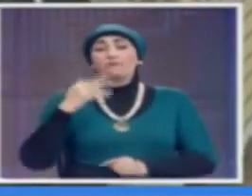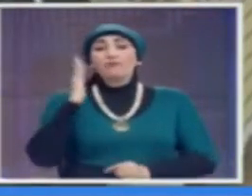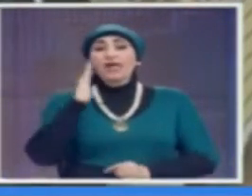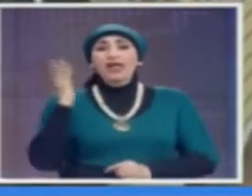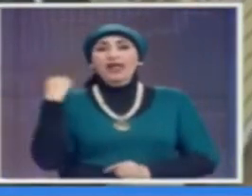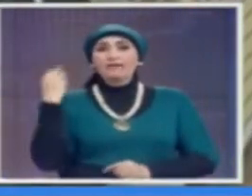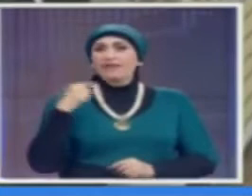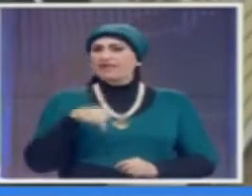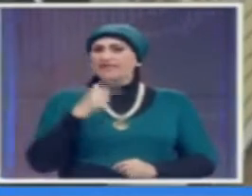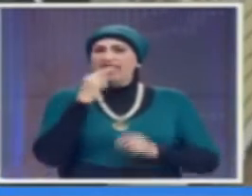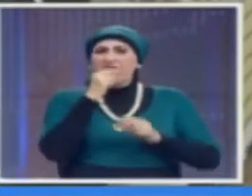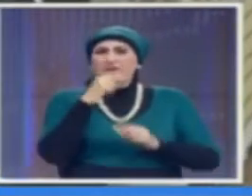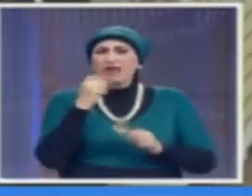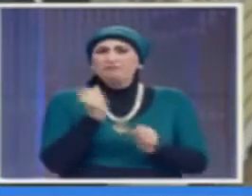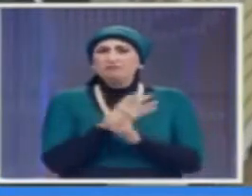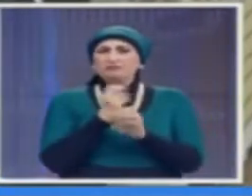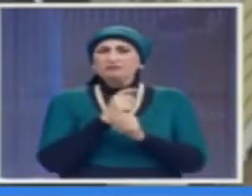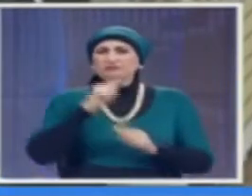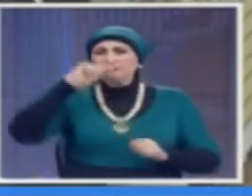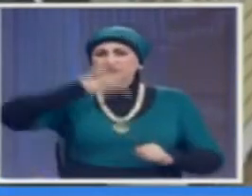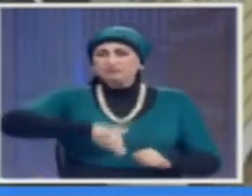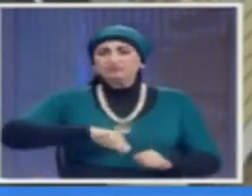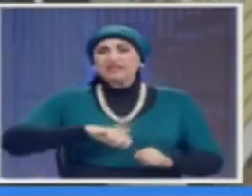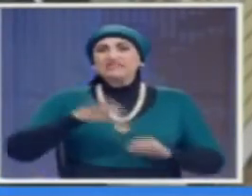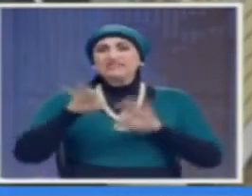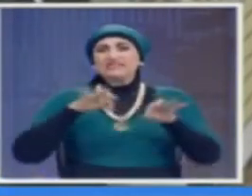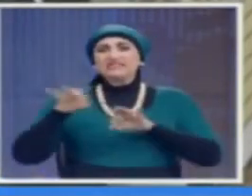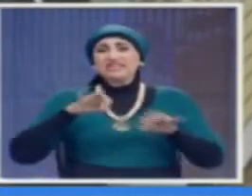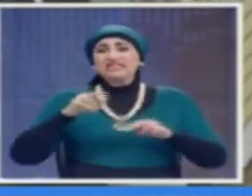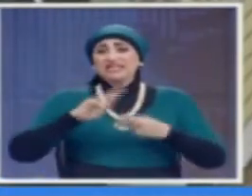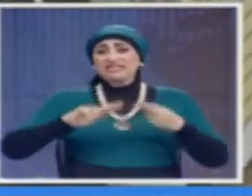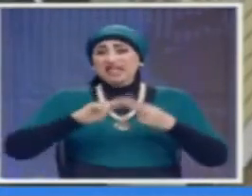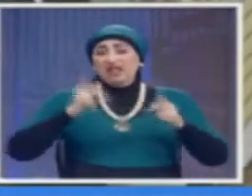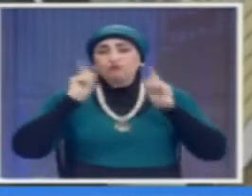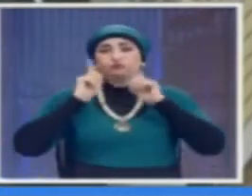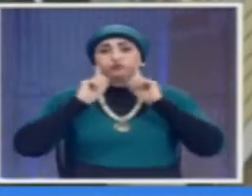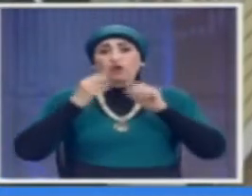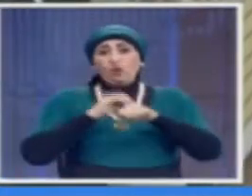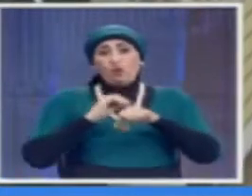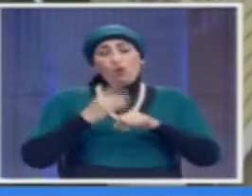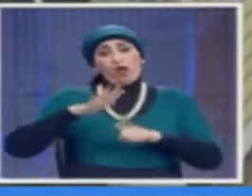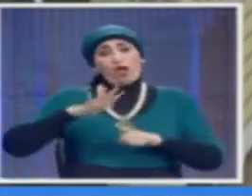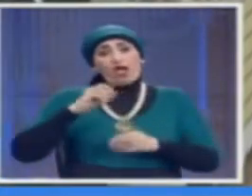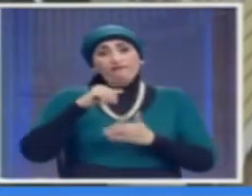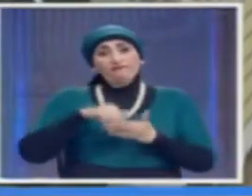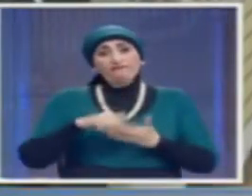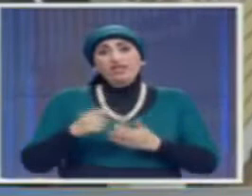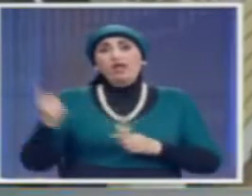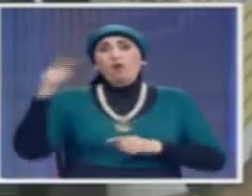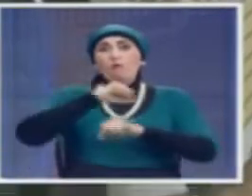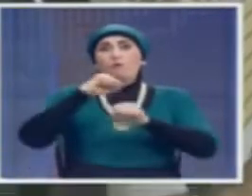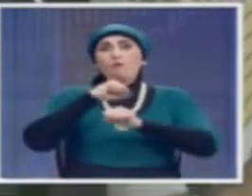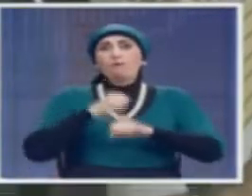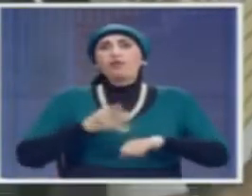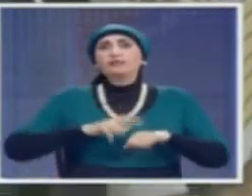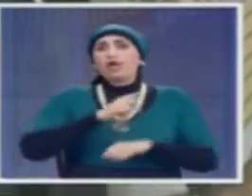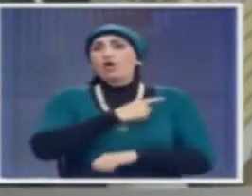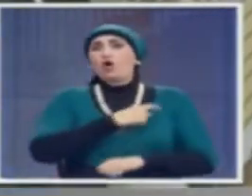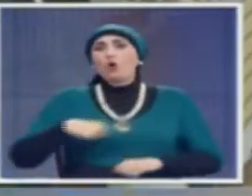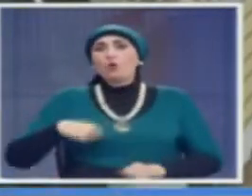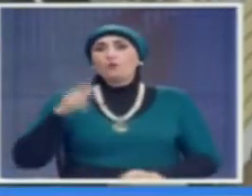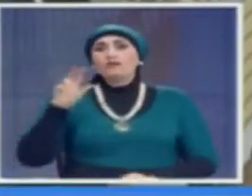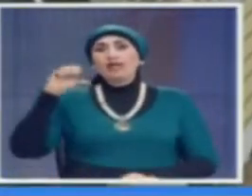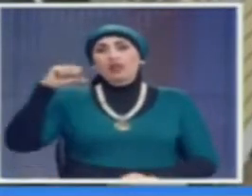معتبرا أن تلك الإدعاءات تهدف لضرب العملية السياسية السلمية وأنها قد تكون ذريعة لتنفيذ عمليات من